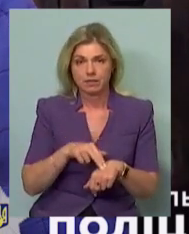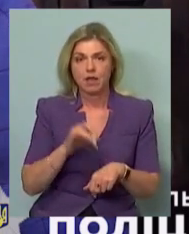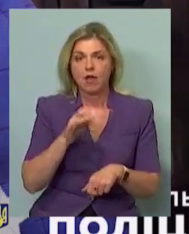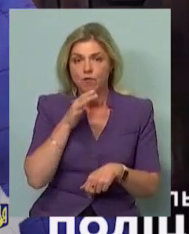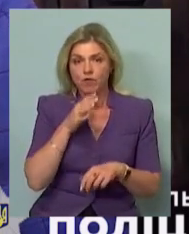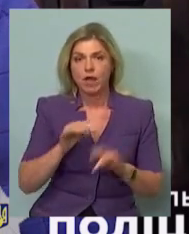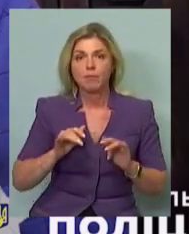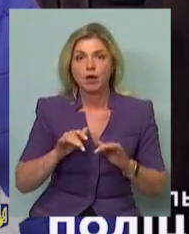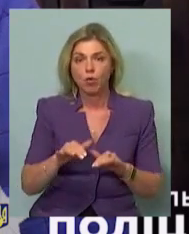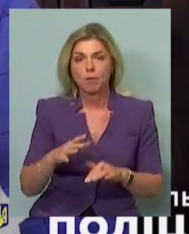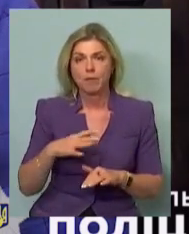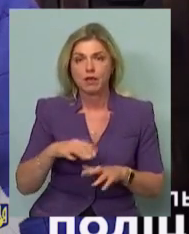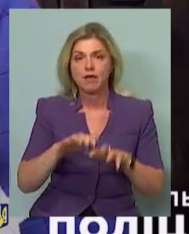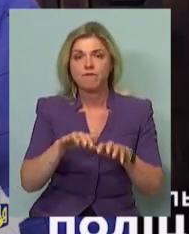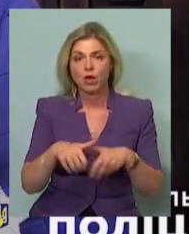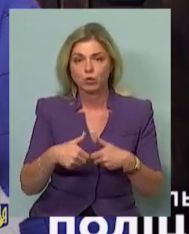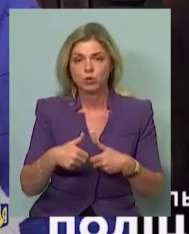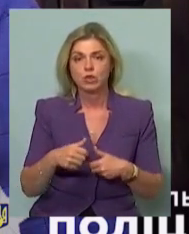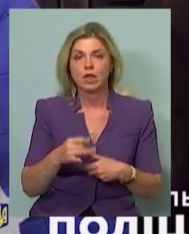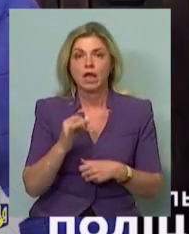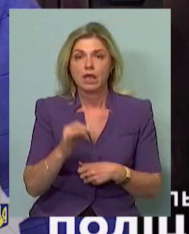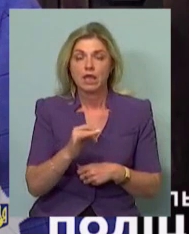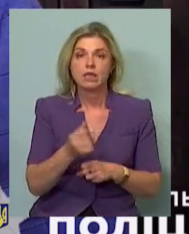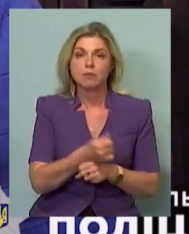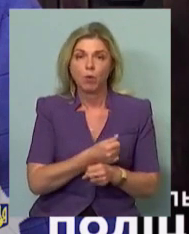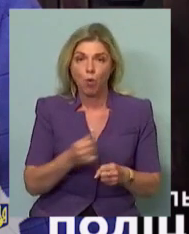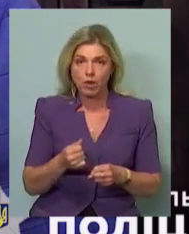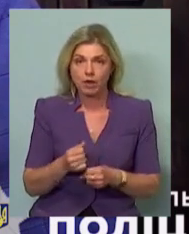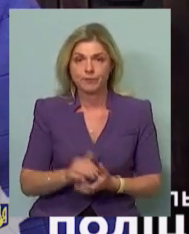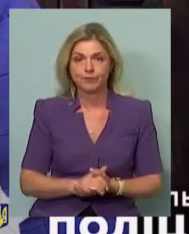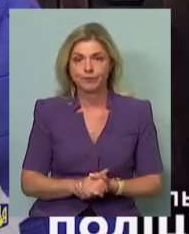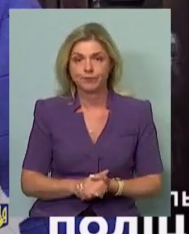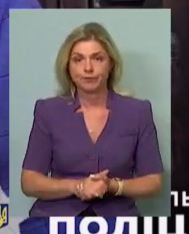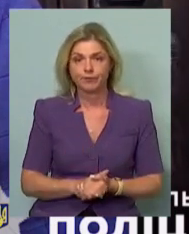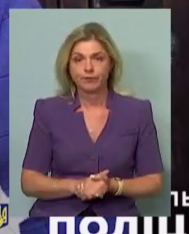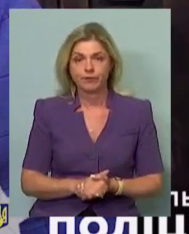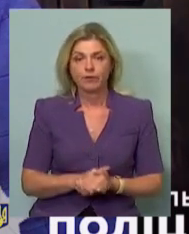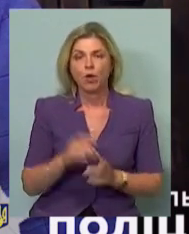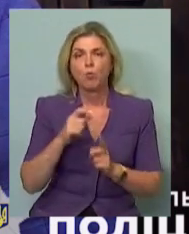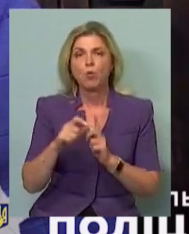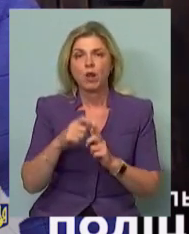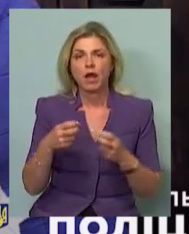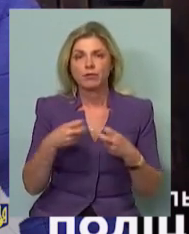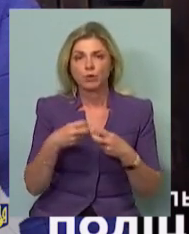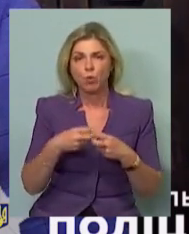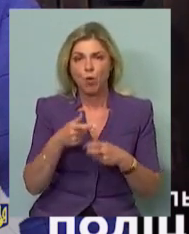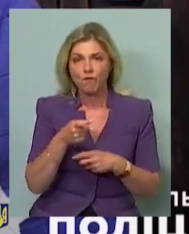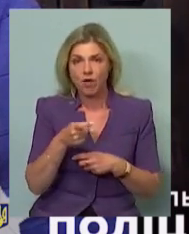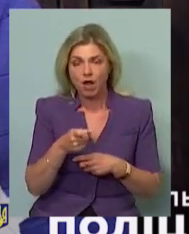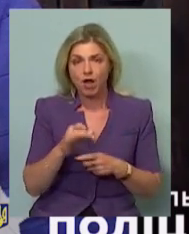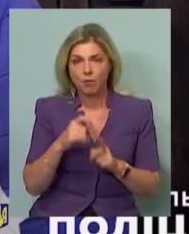події було вилучено і зброя для відстрілу гумовими кулями, на